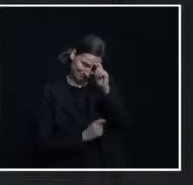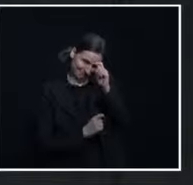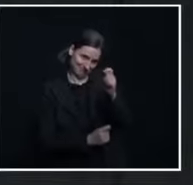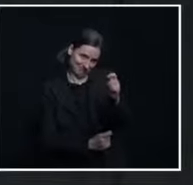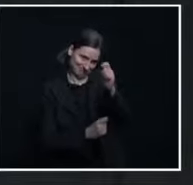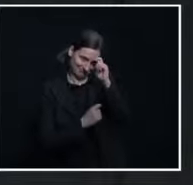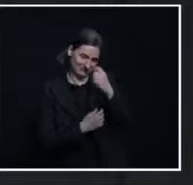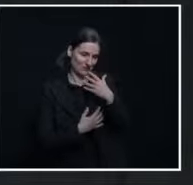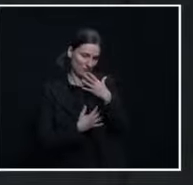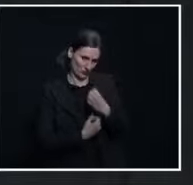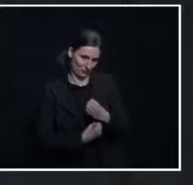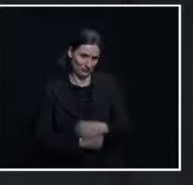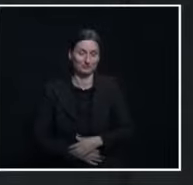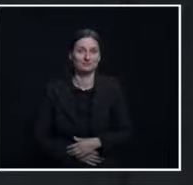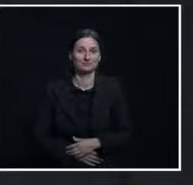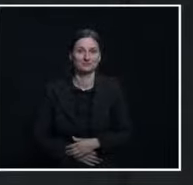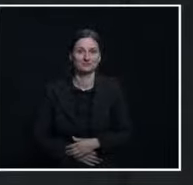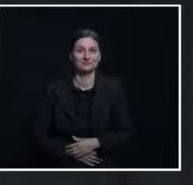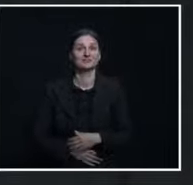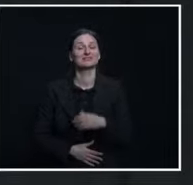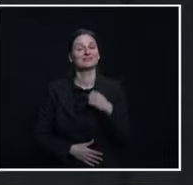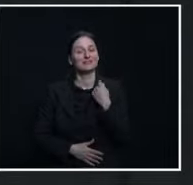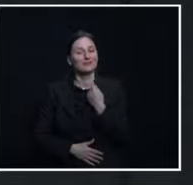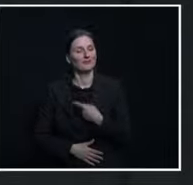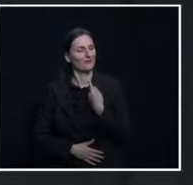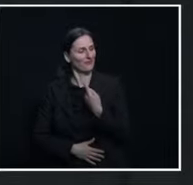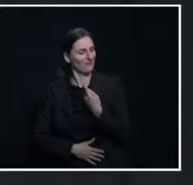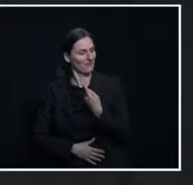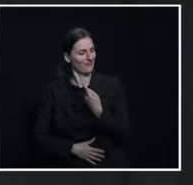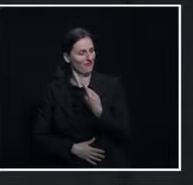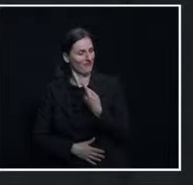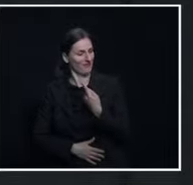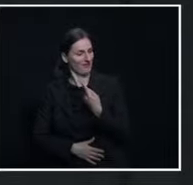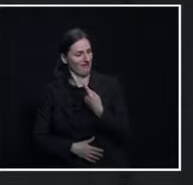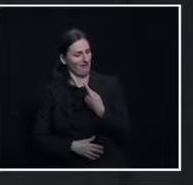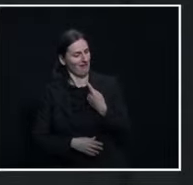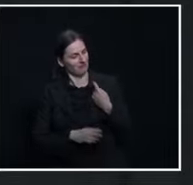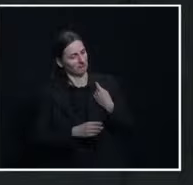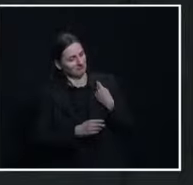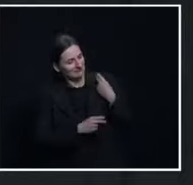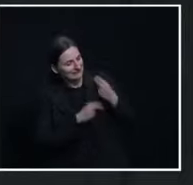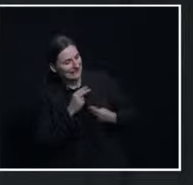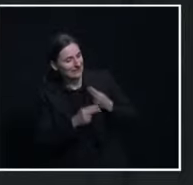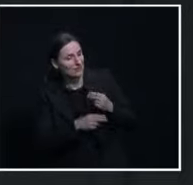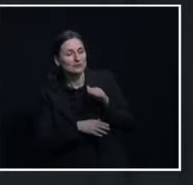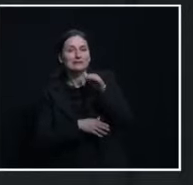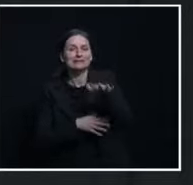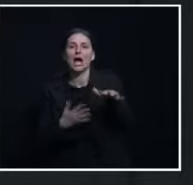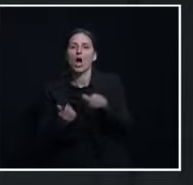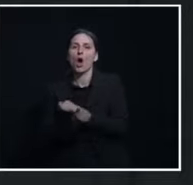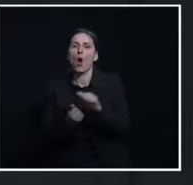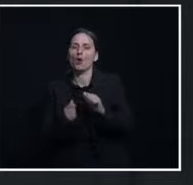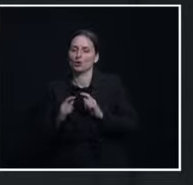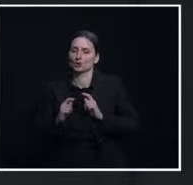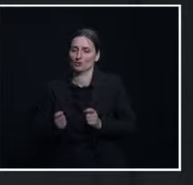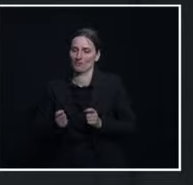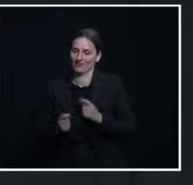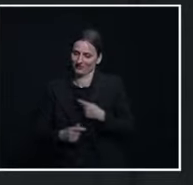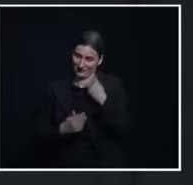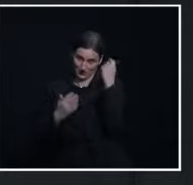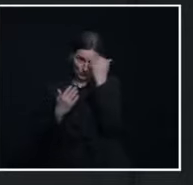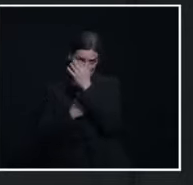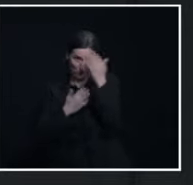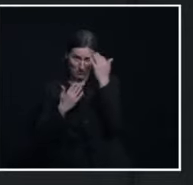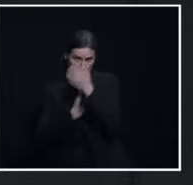ausdrücken will. Wir, die Nachkommen von Holocaust-Opfern, denken oft darüber nach, dass